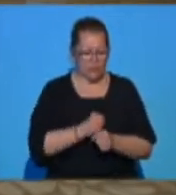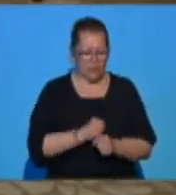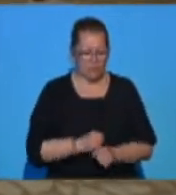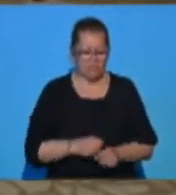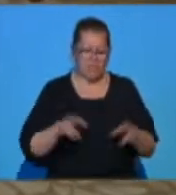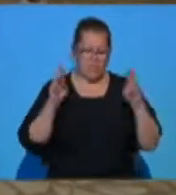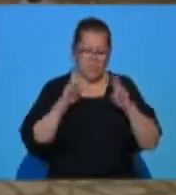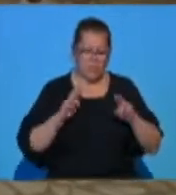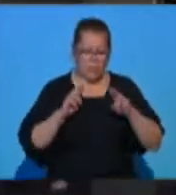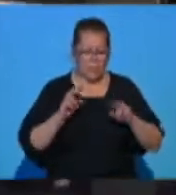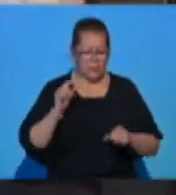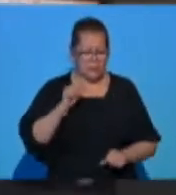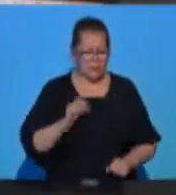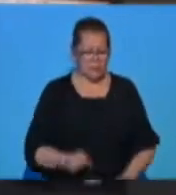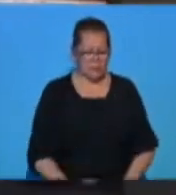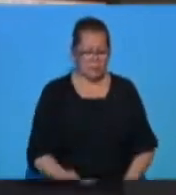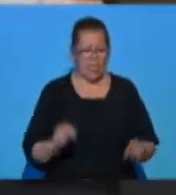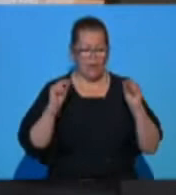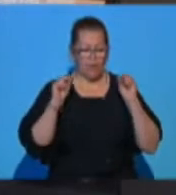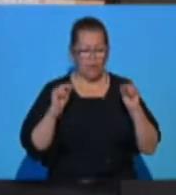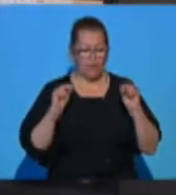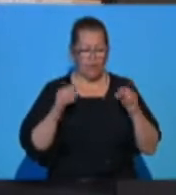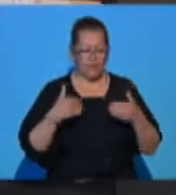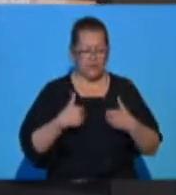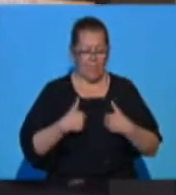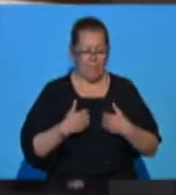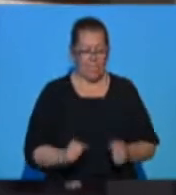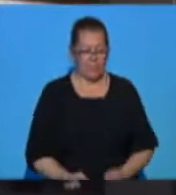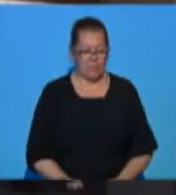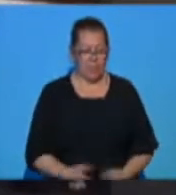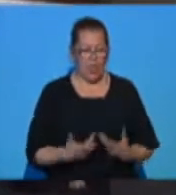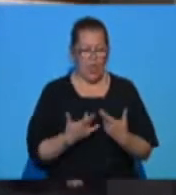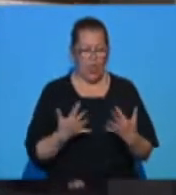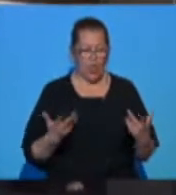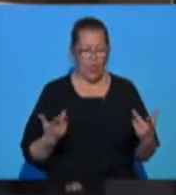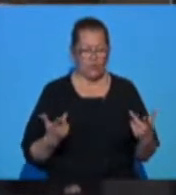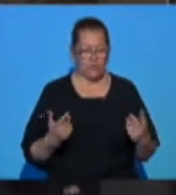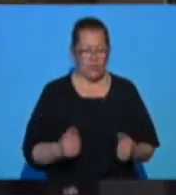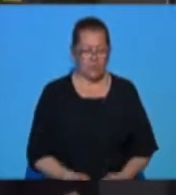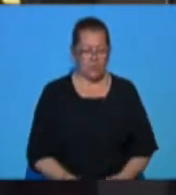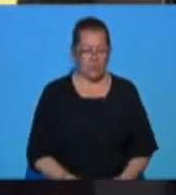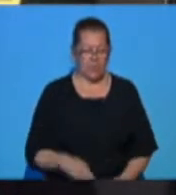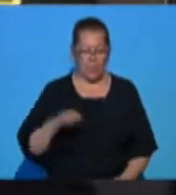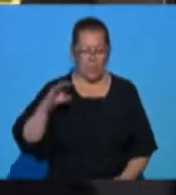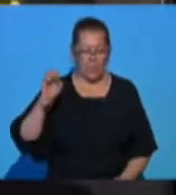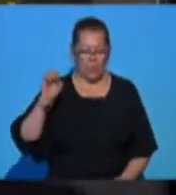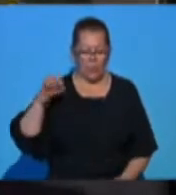mari șanse. Ca și profesie, sunt contabil, economist, dar